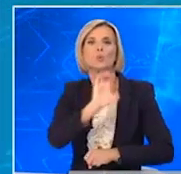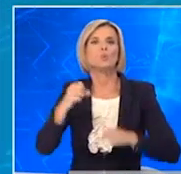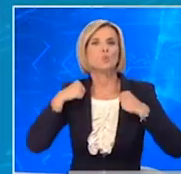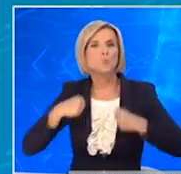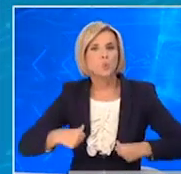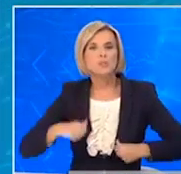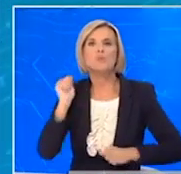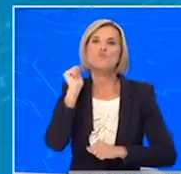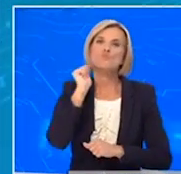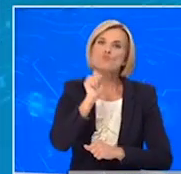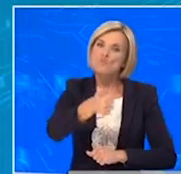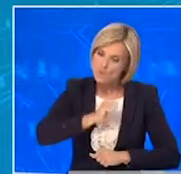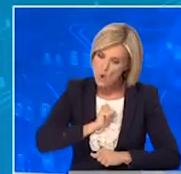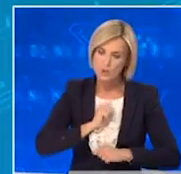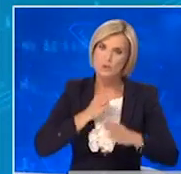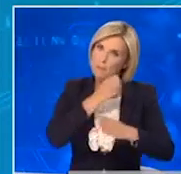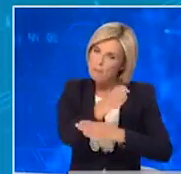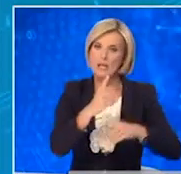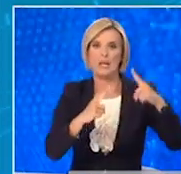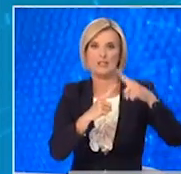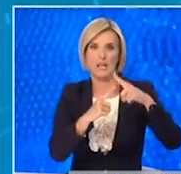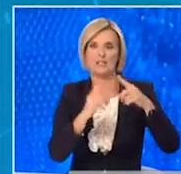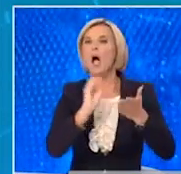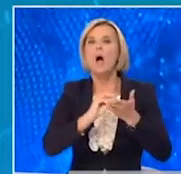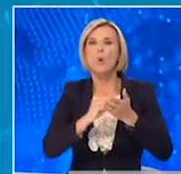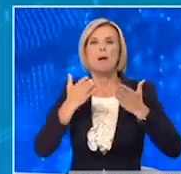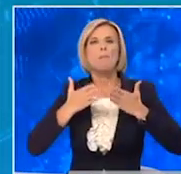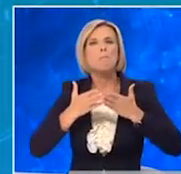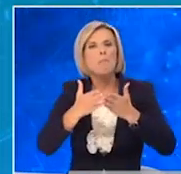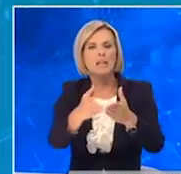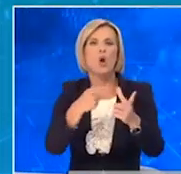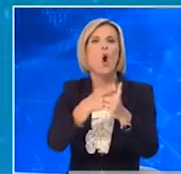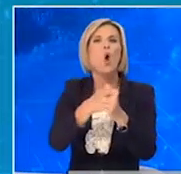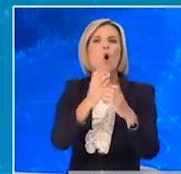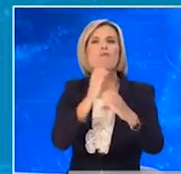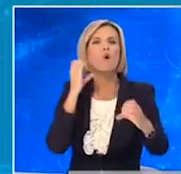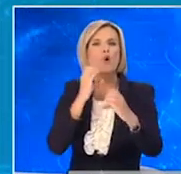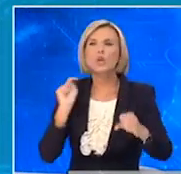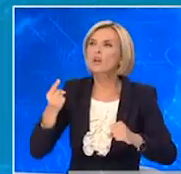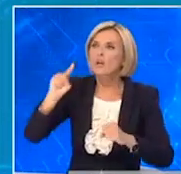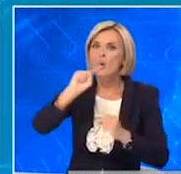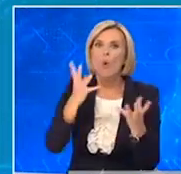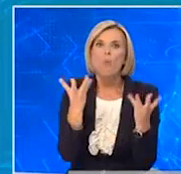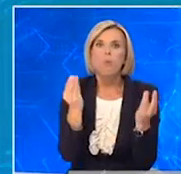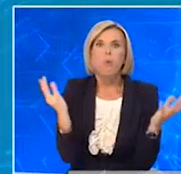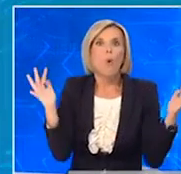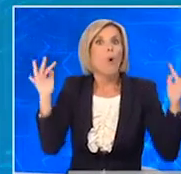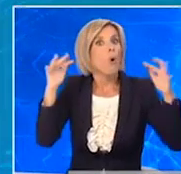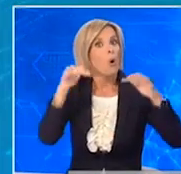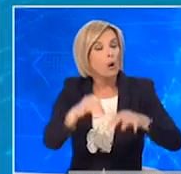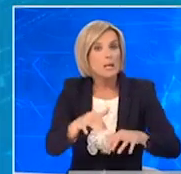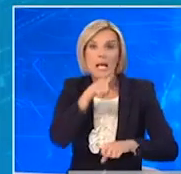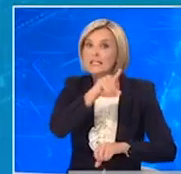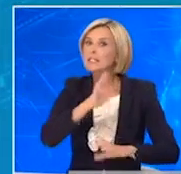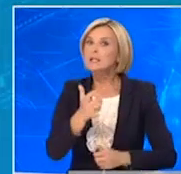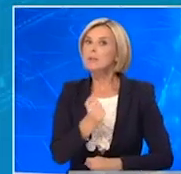ελέγχθηκαν στις πύλες εισόδου, αλλά και τις εικόνες συνωστισμού στα μέσα μαζικής μεταφοράς παρατηρούνται πάλι τις τελευταίες ημέρες. Θα ήθελα να σας ρωτήσω πότε